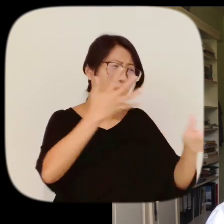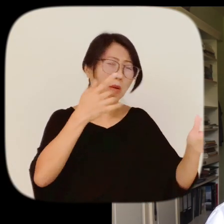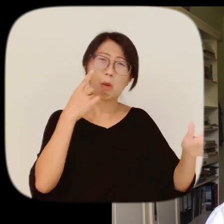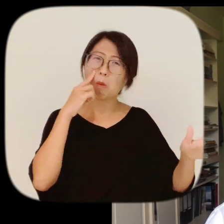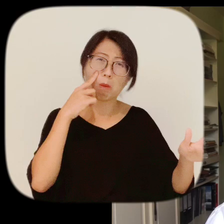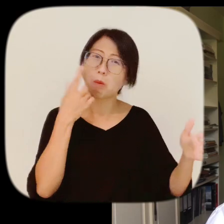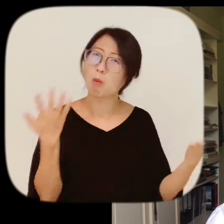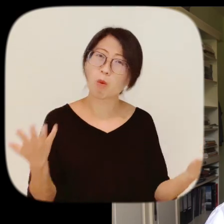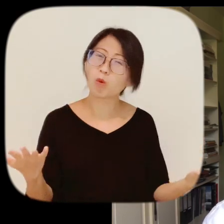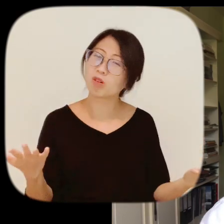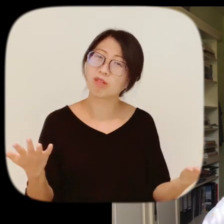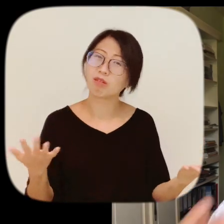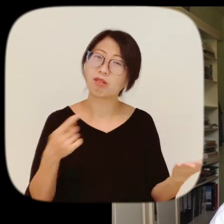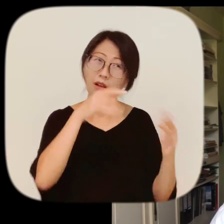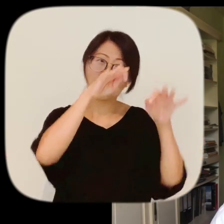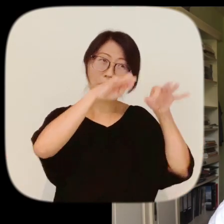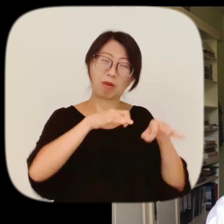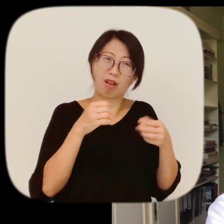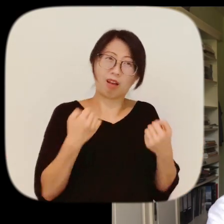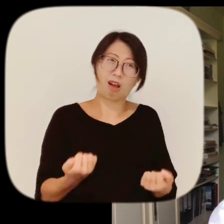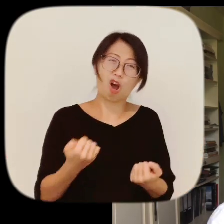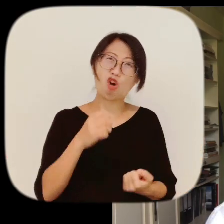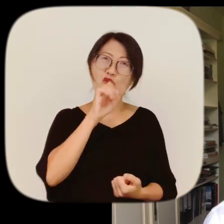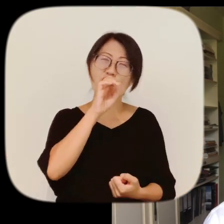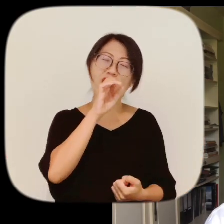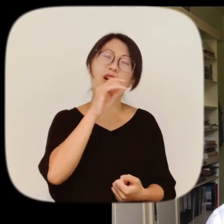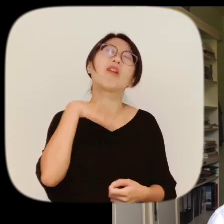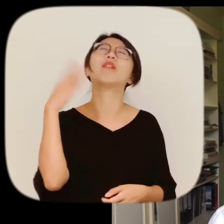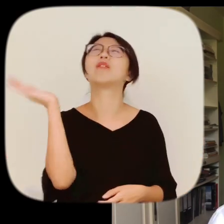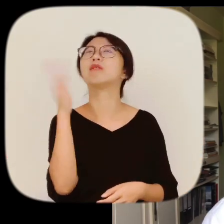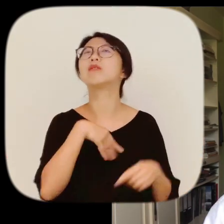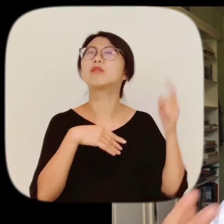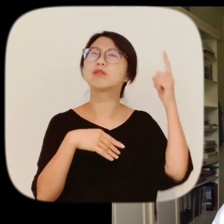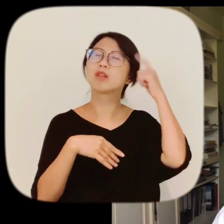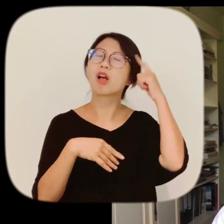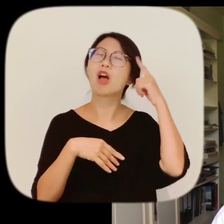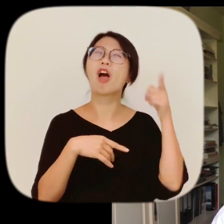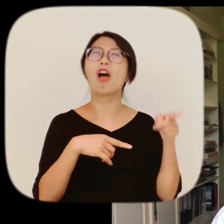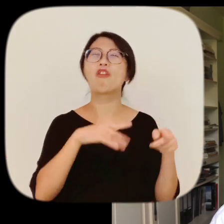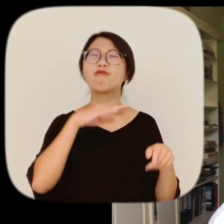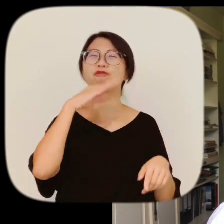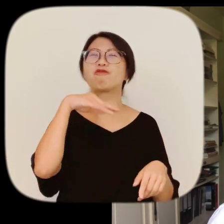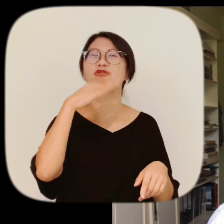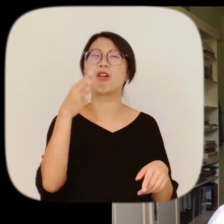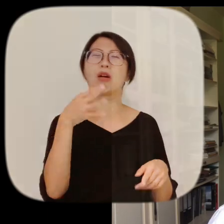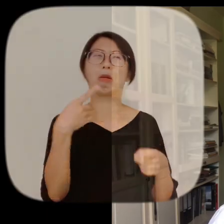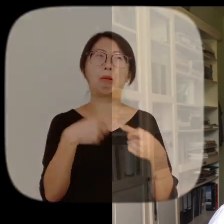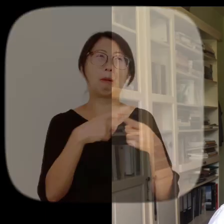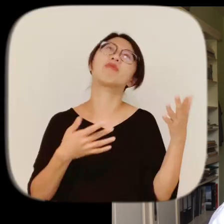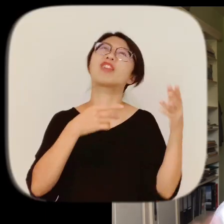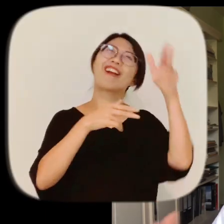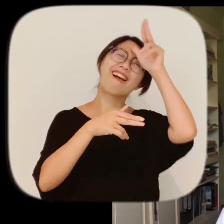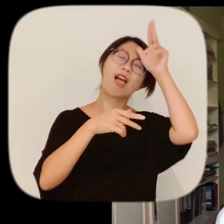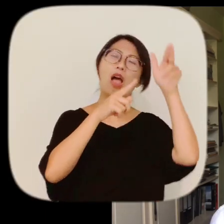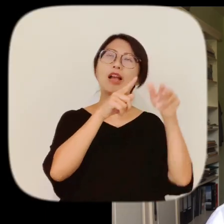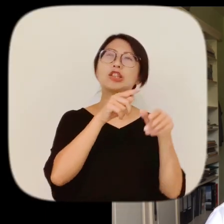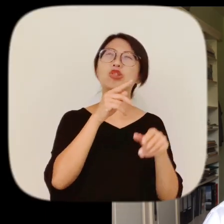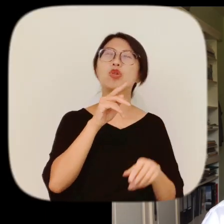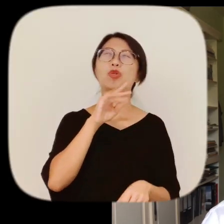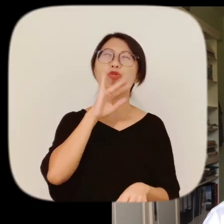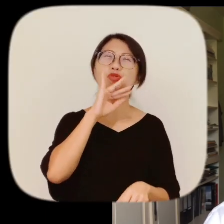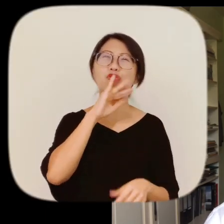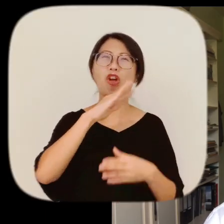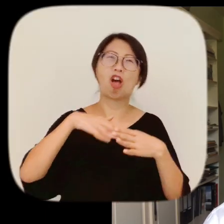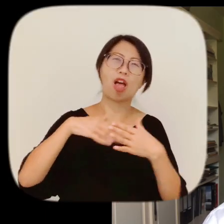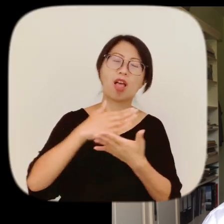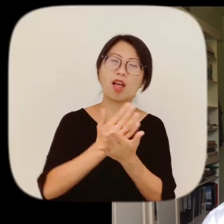大话的嘛好了谎言讲大话的政府是会拿来用的他会继续讲的但是有没有力量呢你看回我们这一次